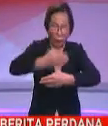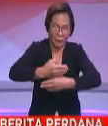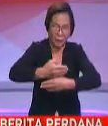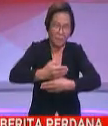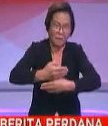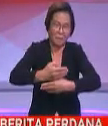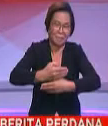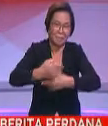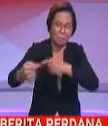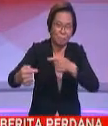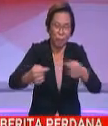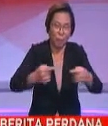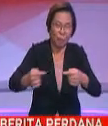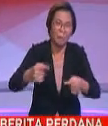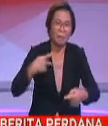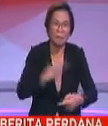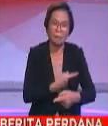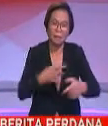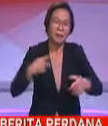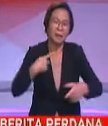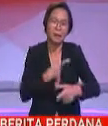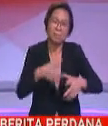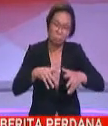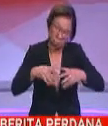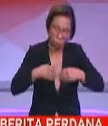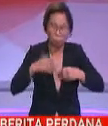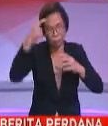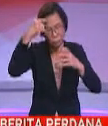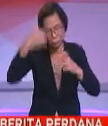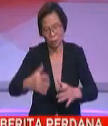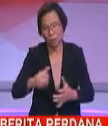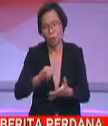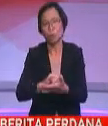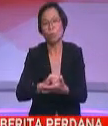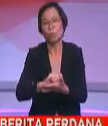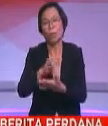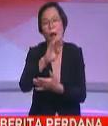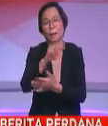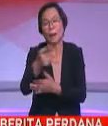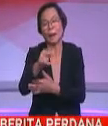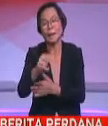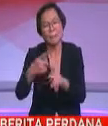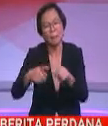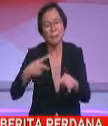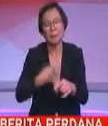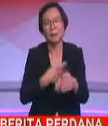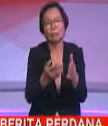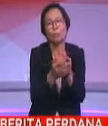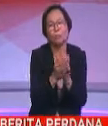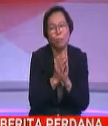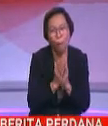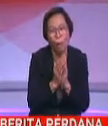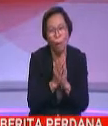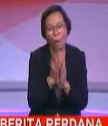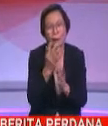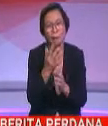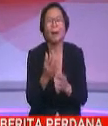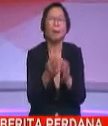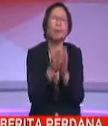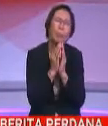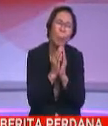based. Kita akur dengan keputusan tersebut, tetapi membuat rayuan sekali lagi agar Piala Malaysia dapat